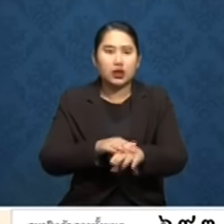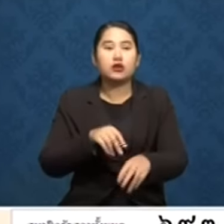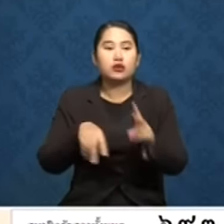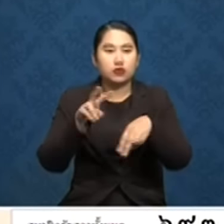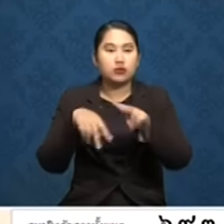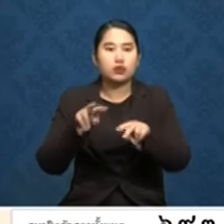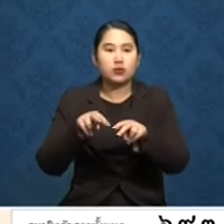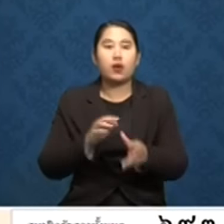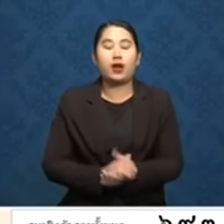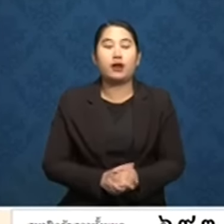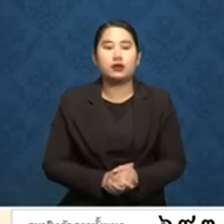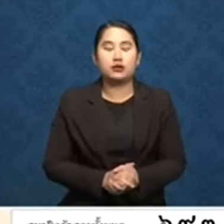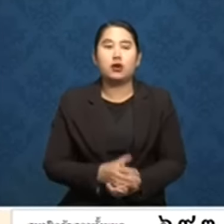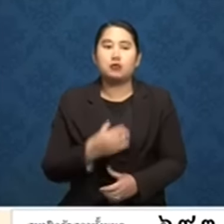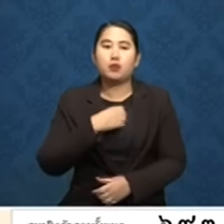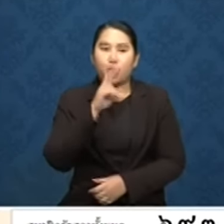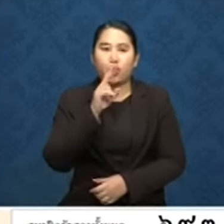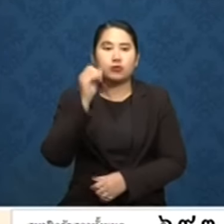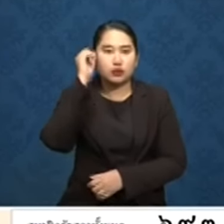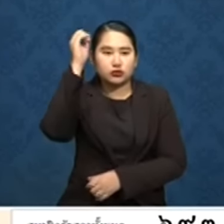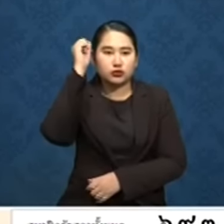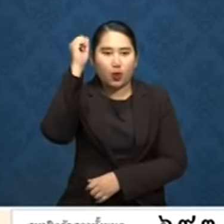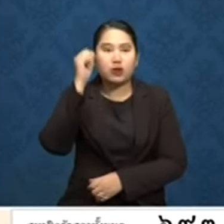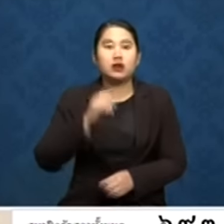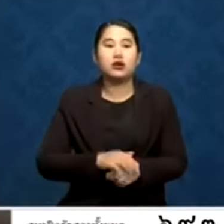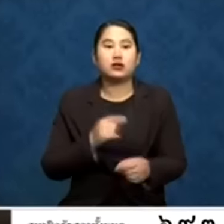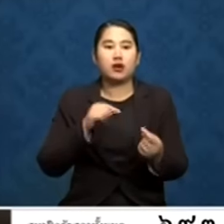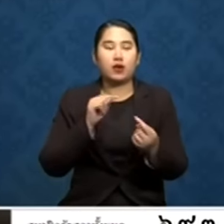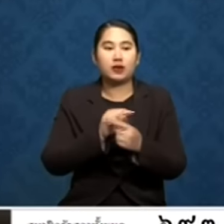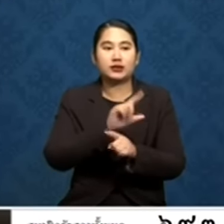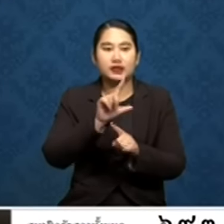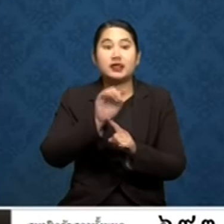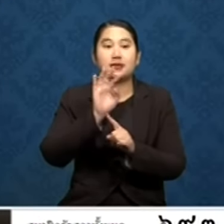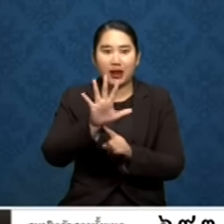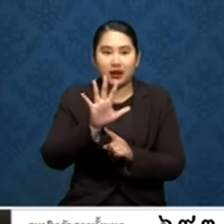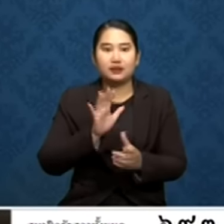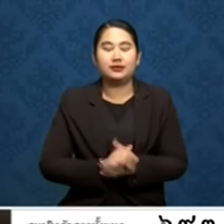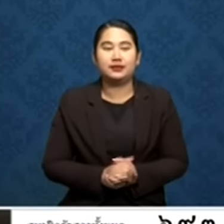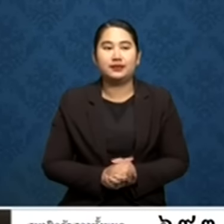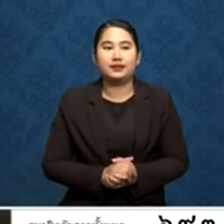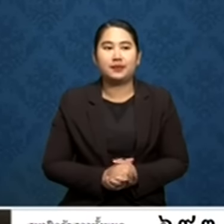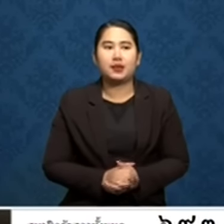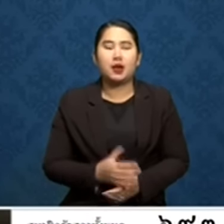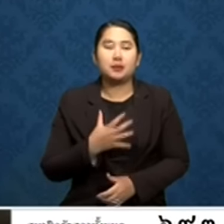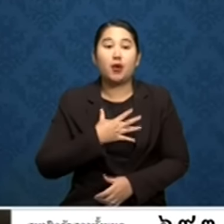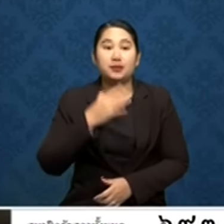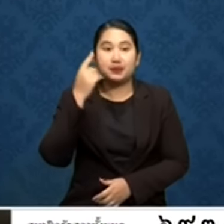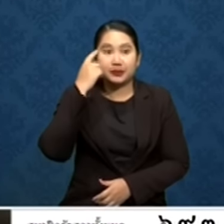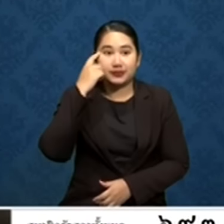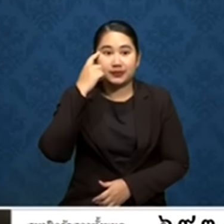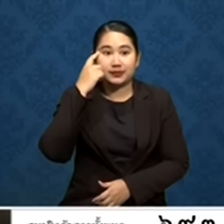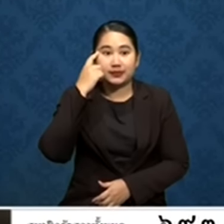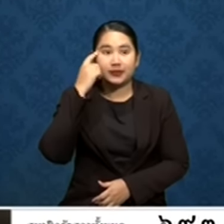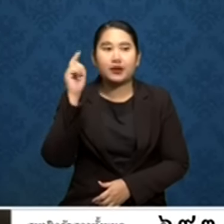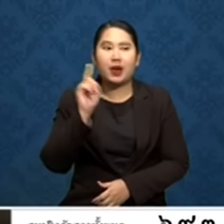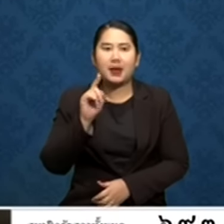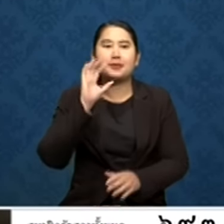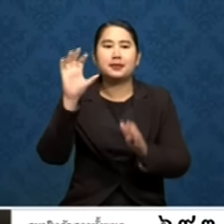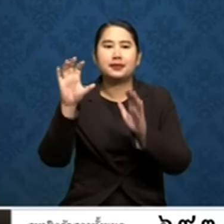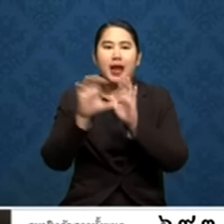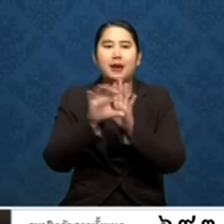การผมขอประท้วงครับข้อ 45ครับเพราะว่าผมว่าภาพนี่ท่